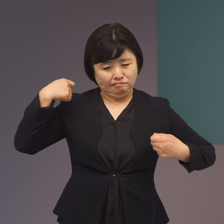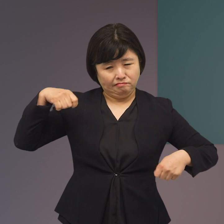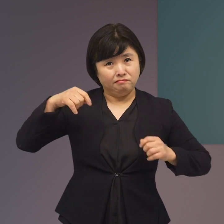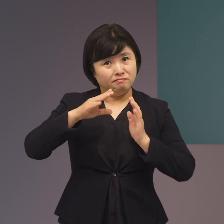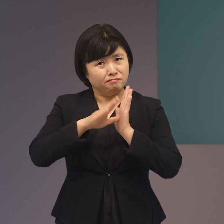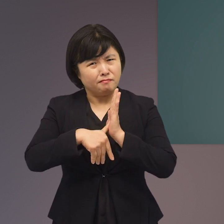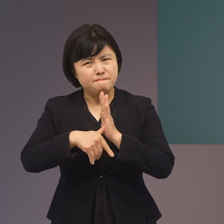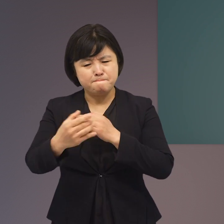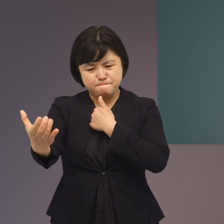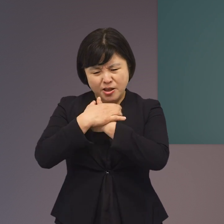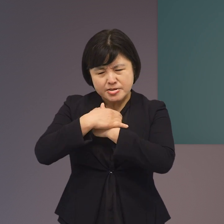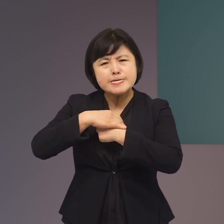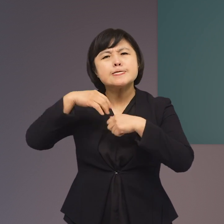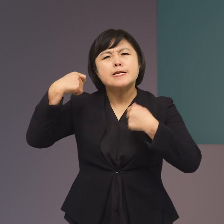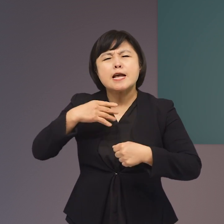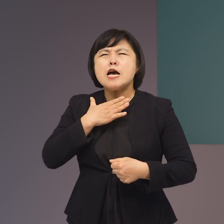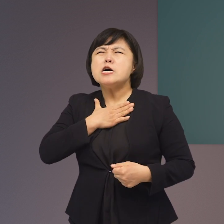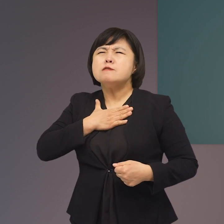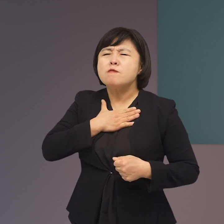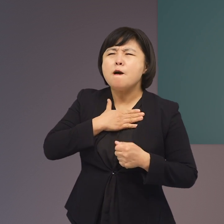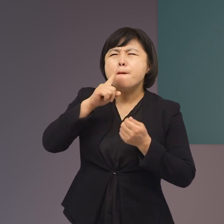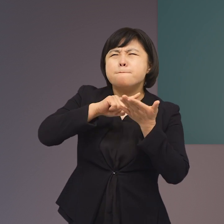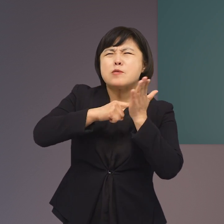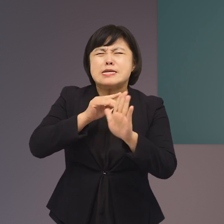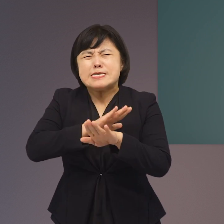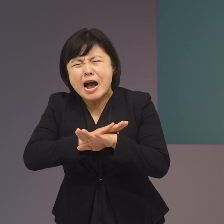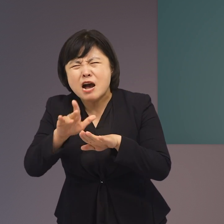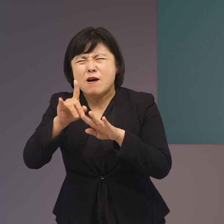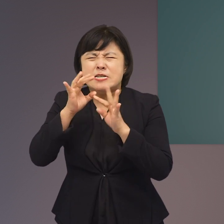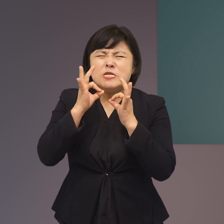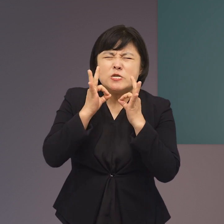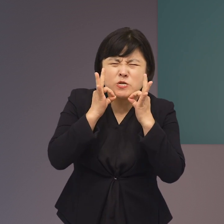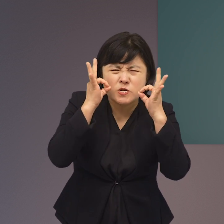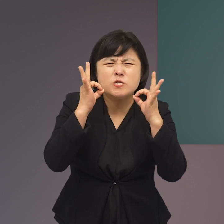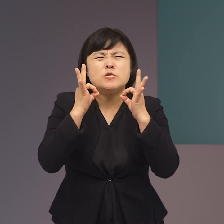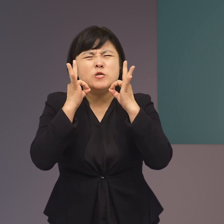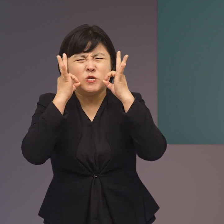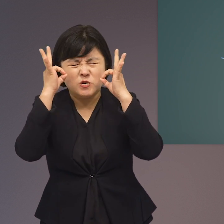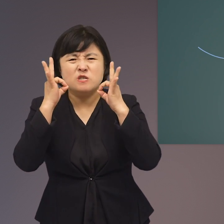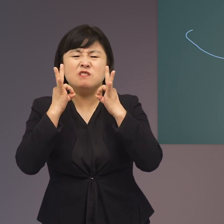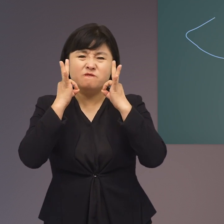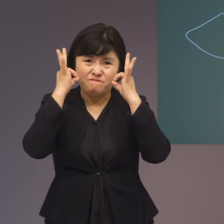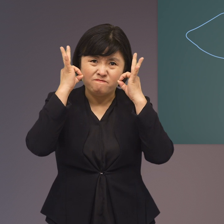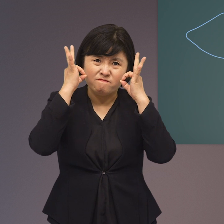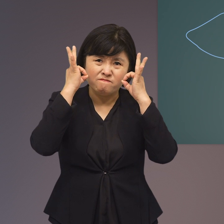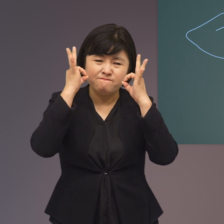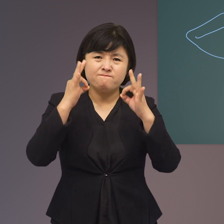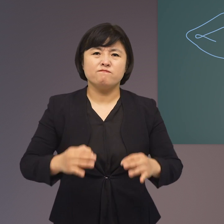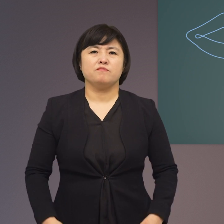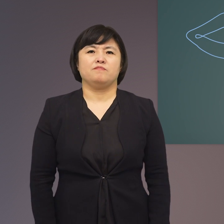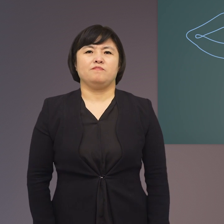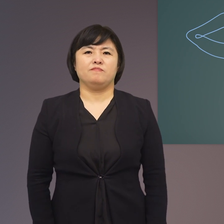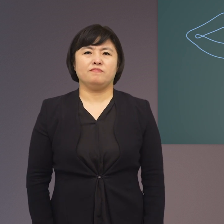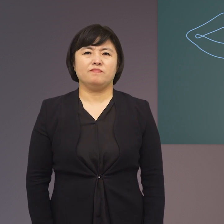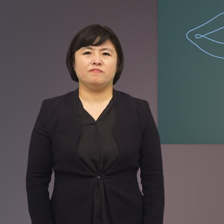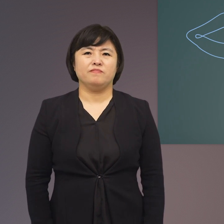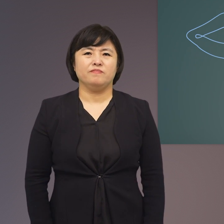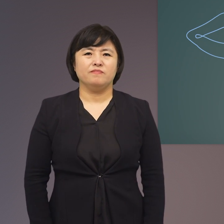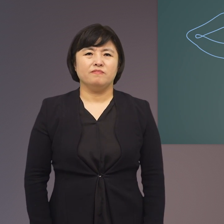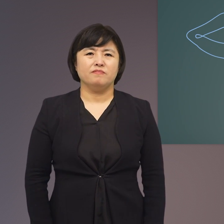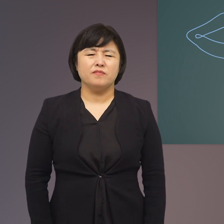저 또한 어떠한 캐릭터를 연기할 때 그 캐릭터의 감정을 잘 표현해내려 많은 노력을